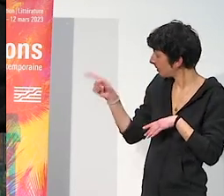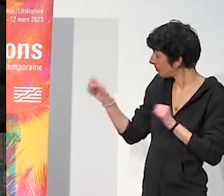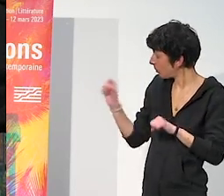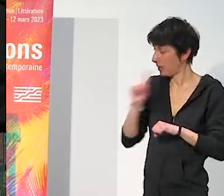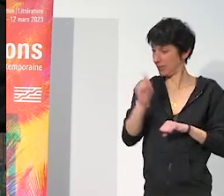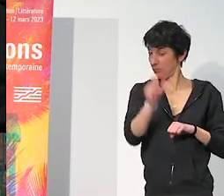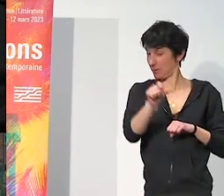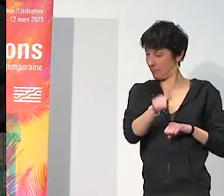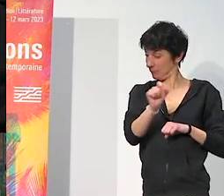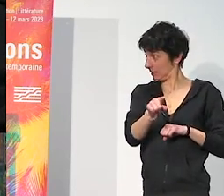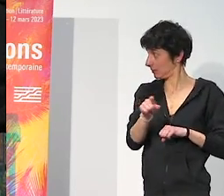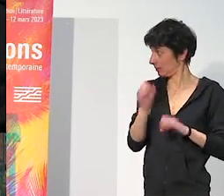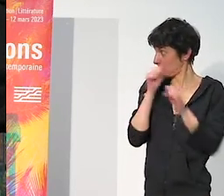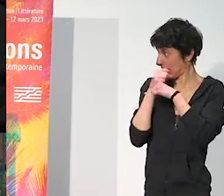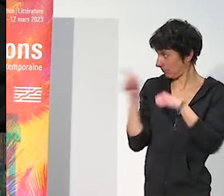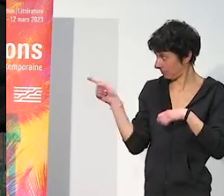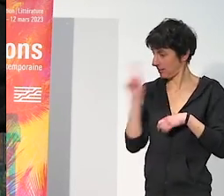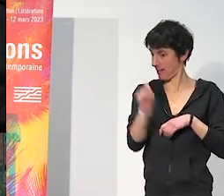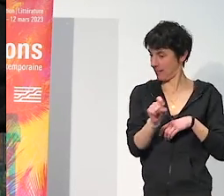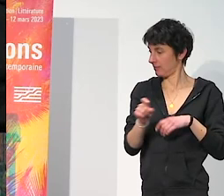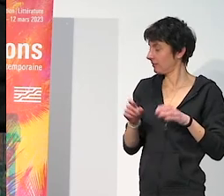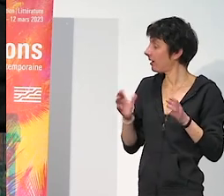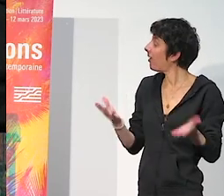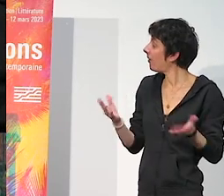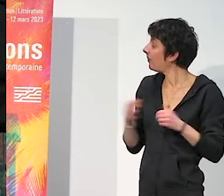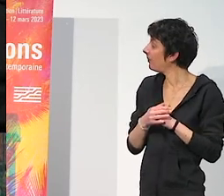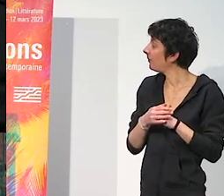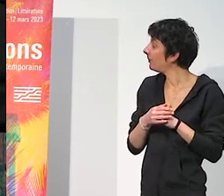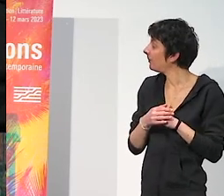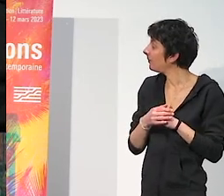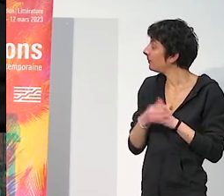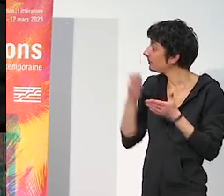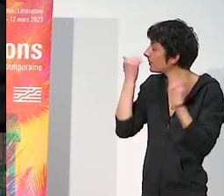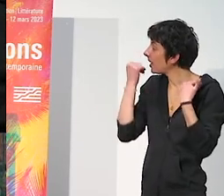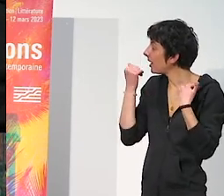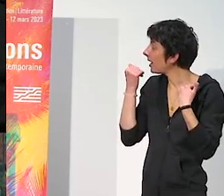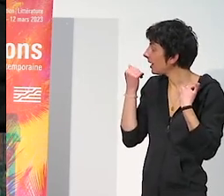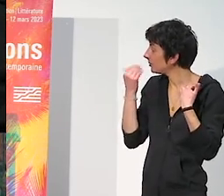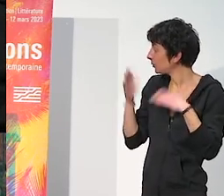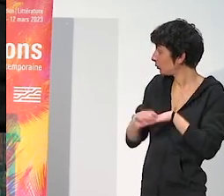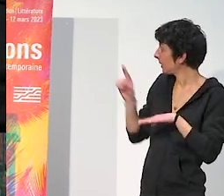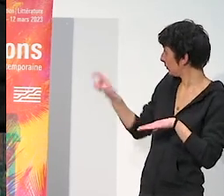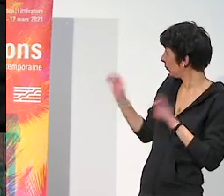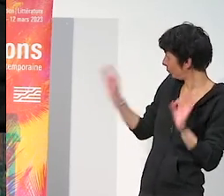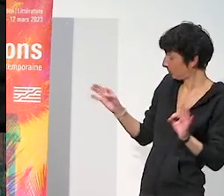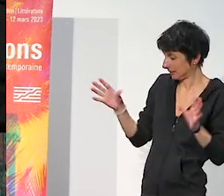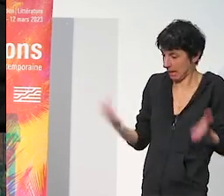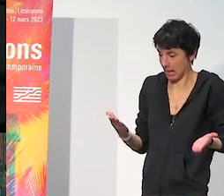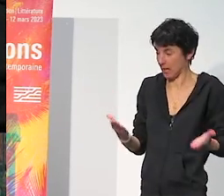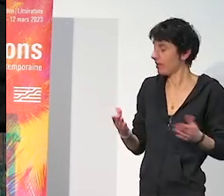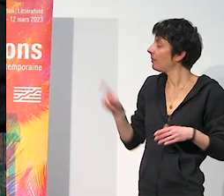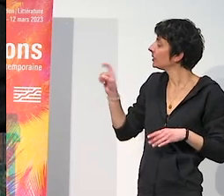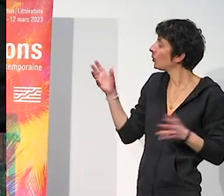personne. Et donc, évidemment, vous ne saviez pas que j'allais vous retourner à la question. Et la question est...